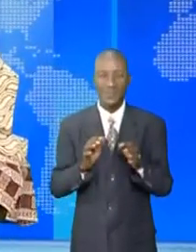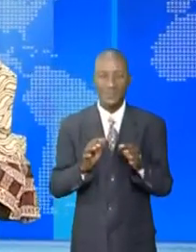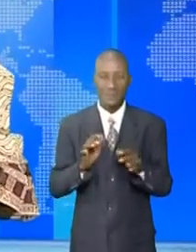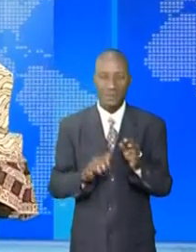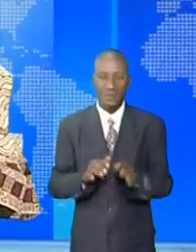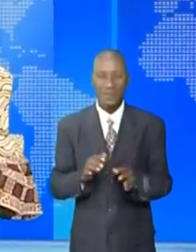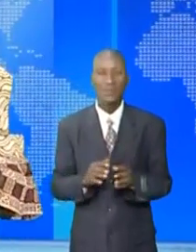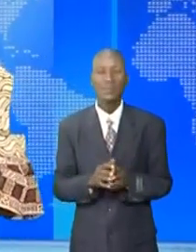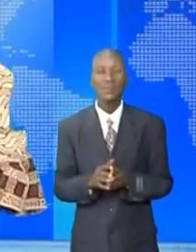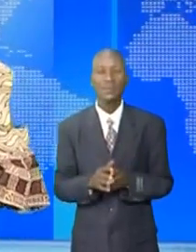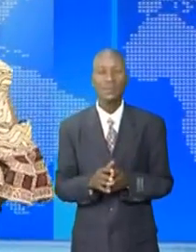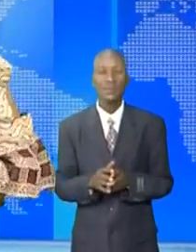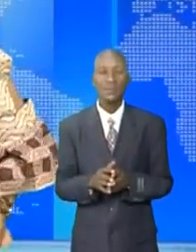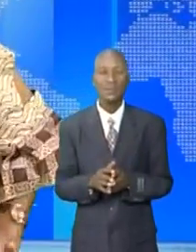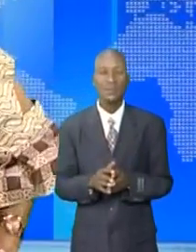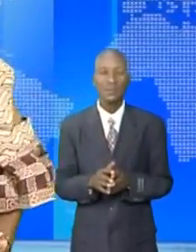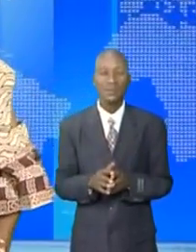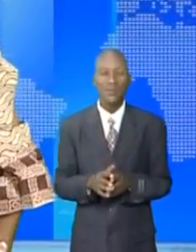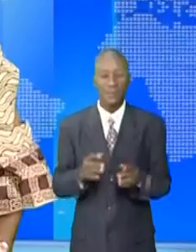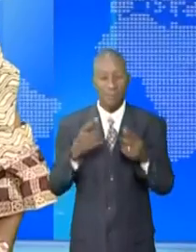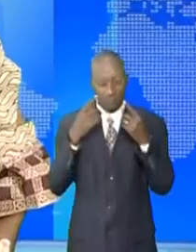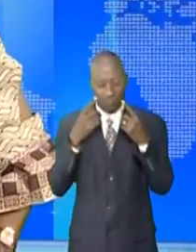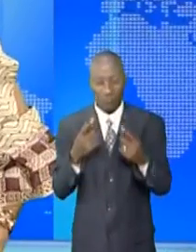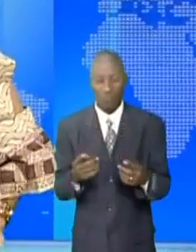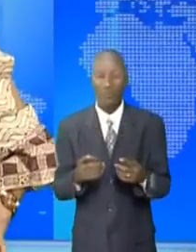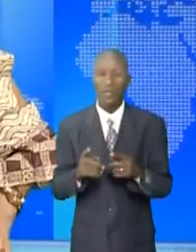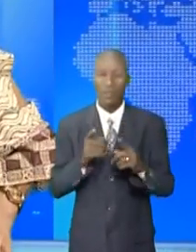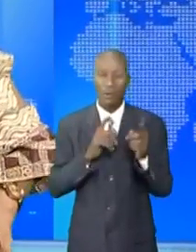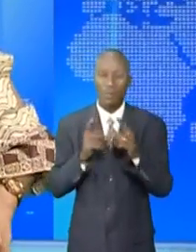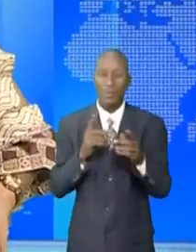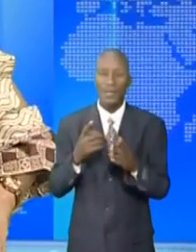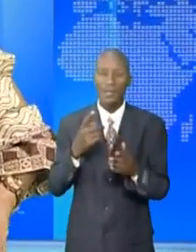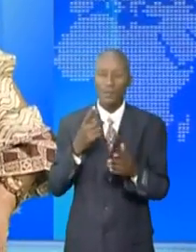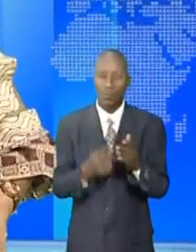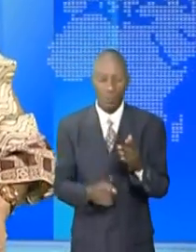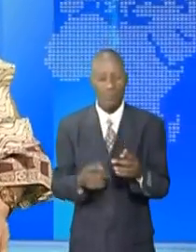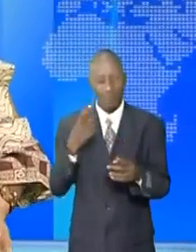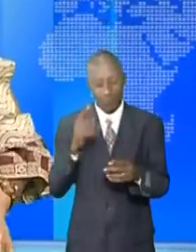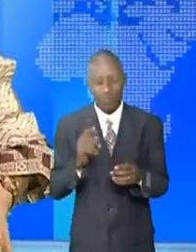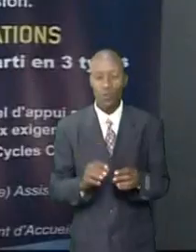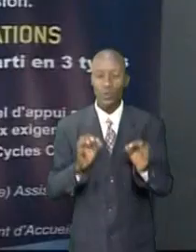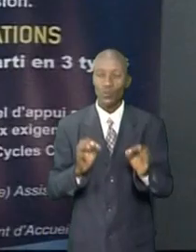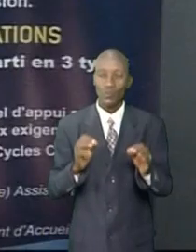de nouveaux apprenants pour sa deuxième promotion. Eddie Tchala nous donne d'autres détails.